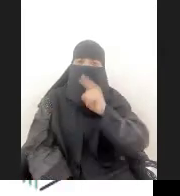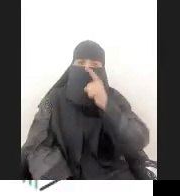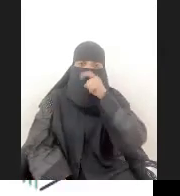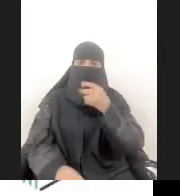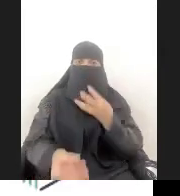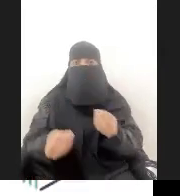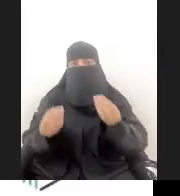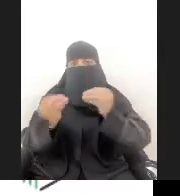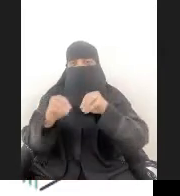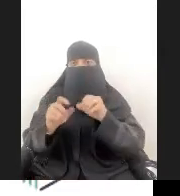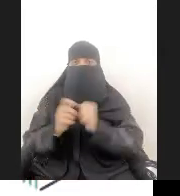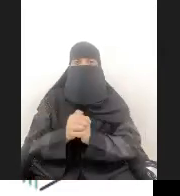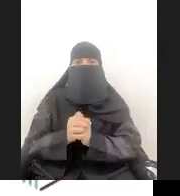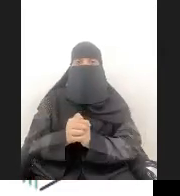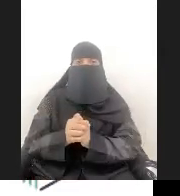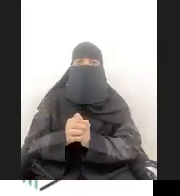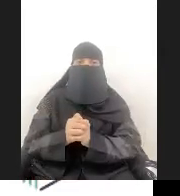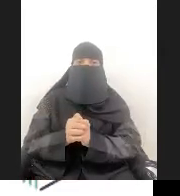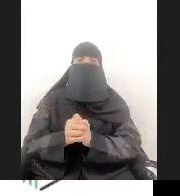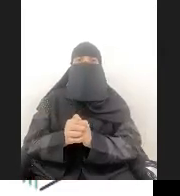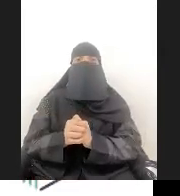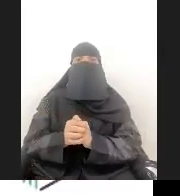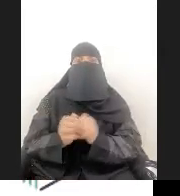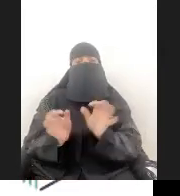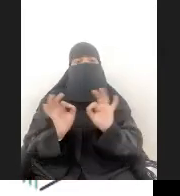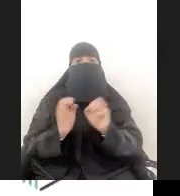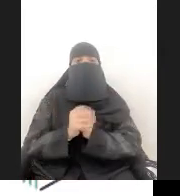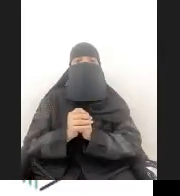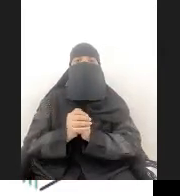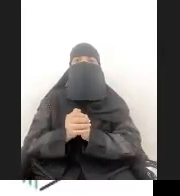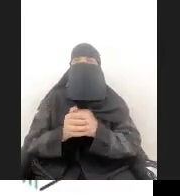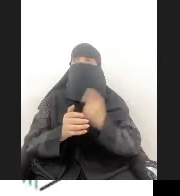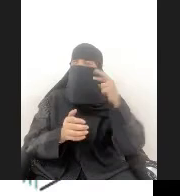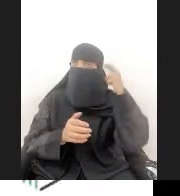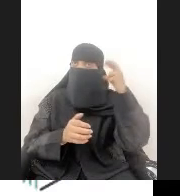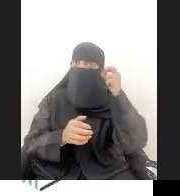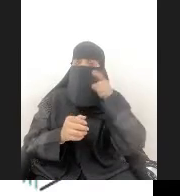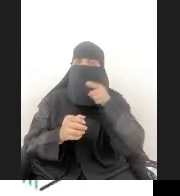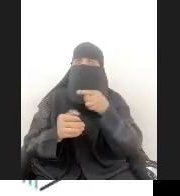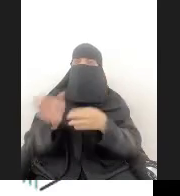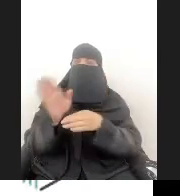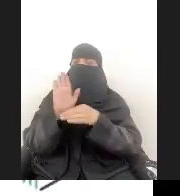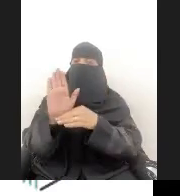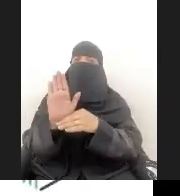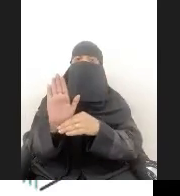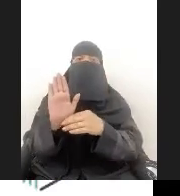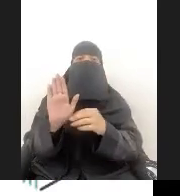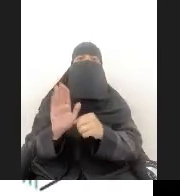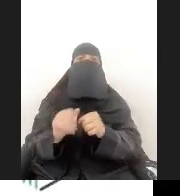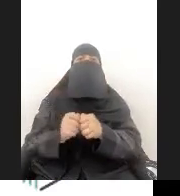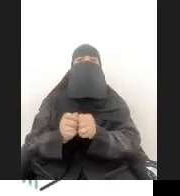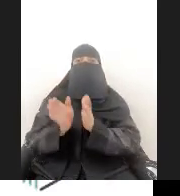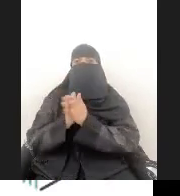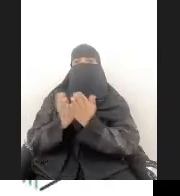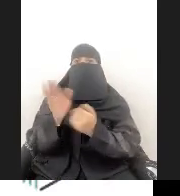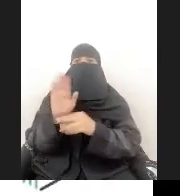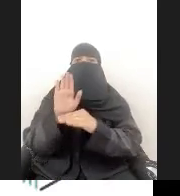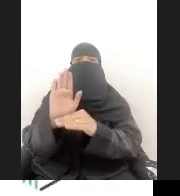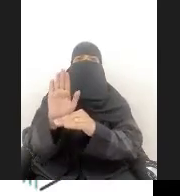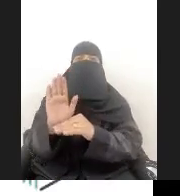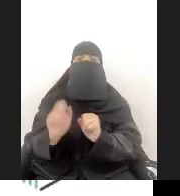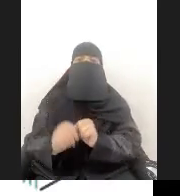هنا إلا إذا كان شيء مبادئ بالتذكير في صفحة معينة، إذا كان عندي learning management system أو عندي